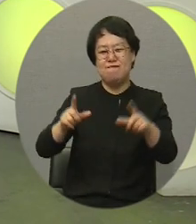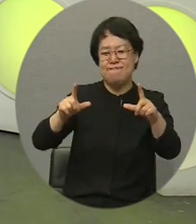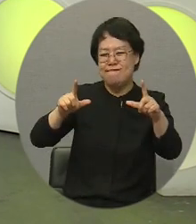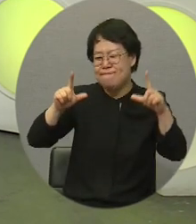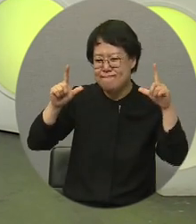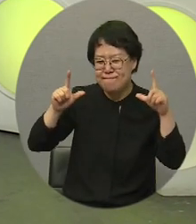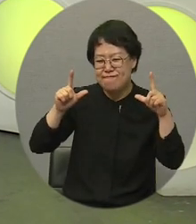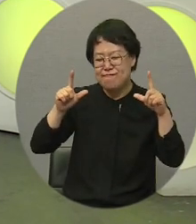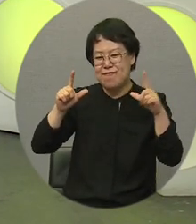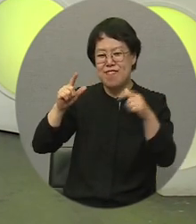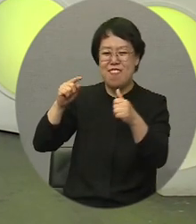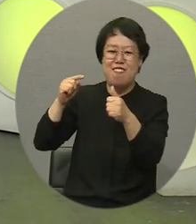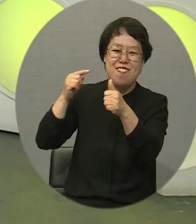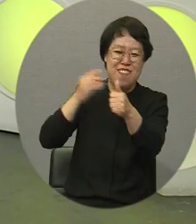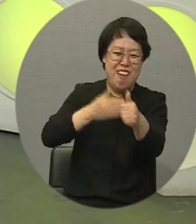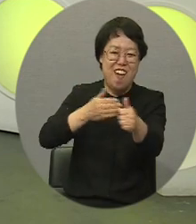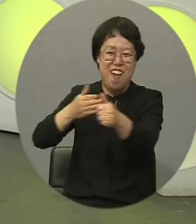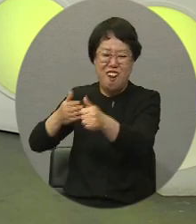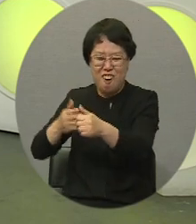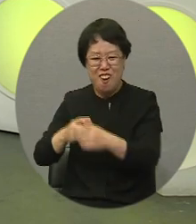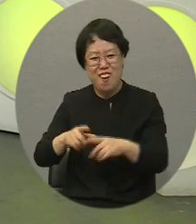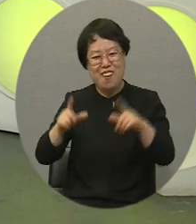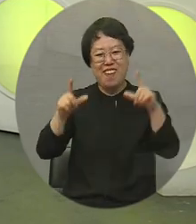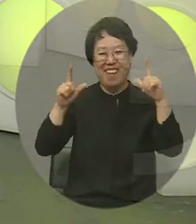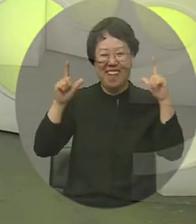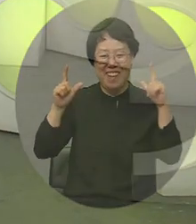출세하라 출세를 하라